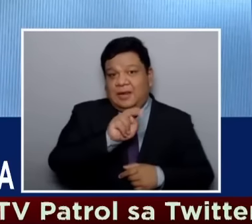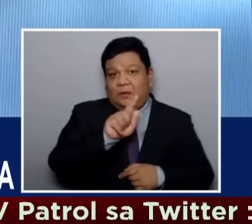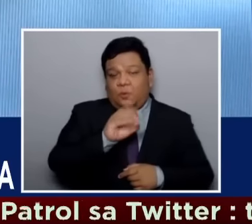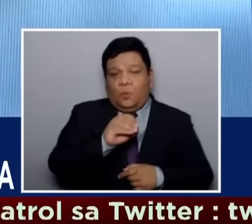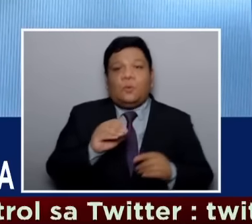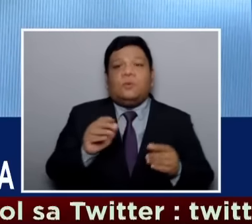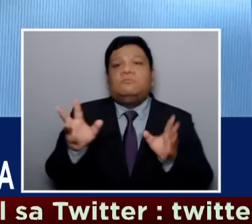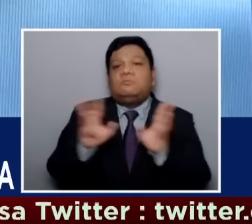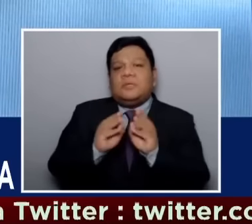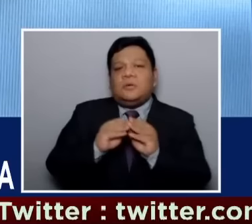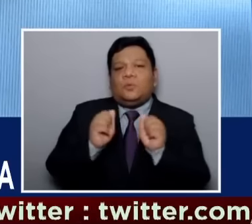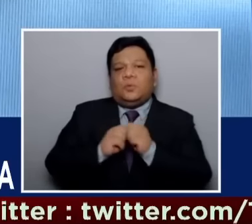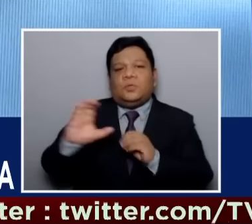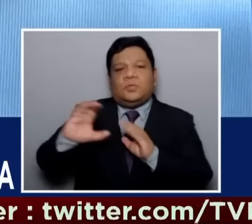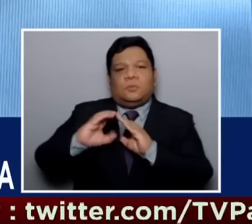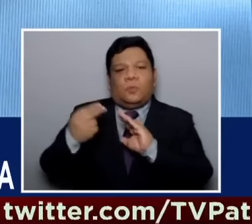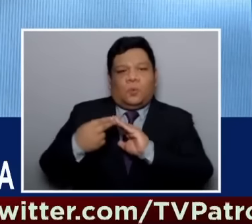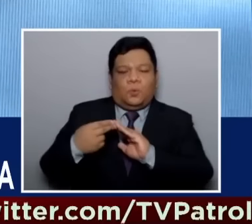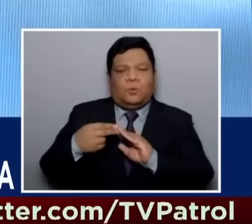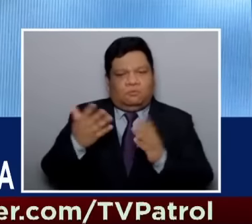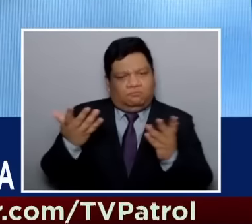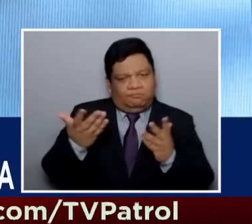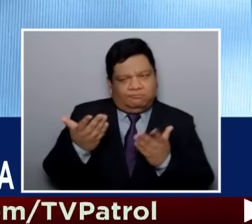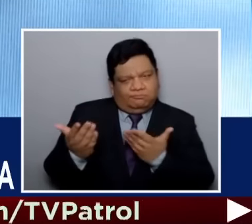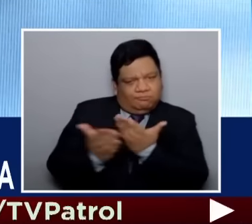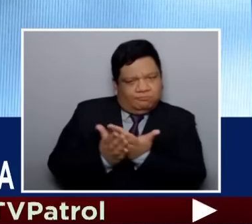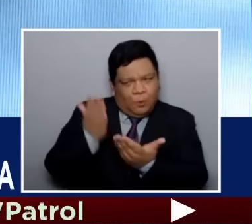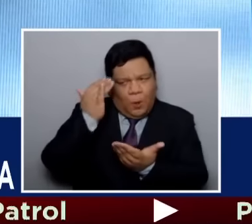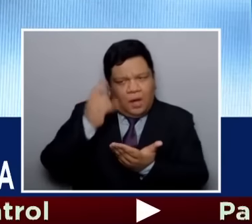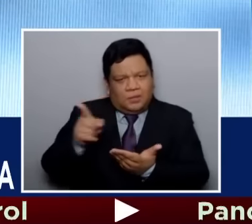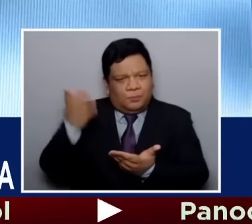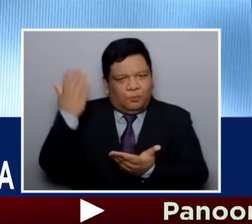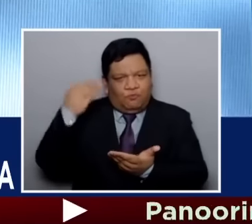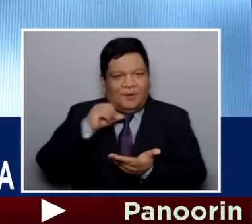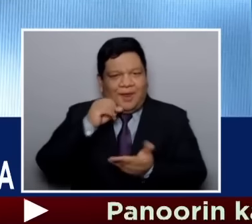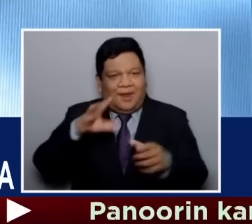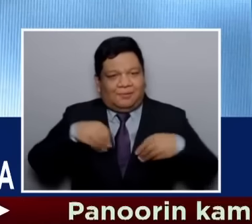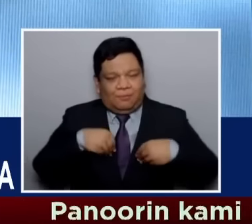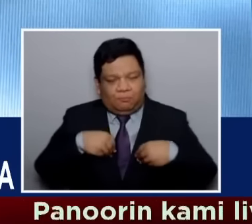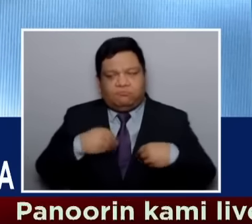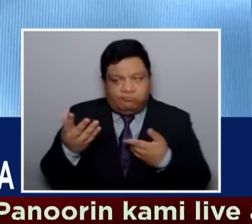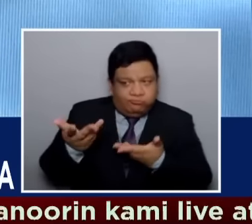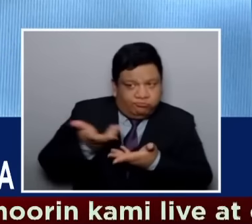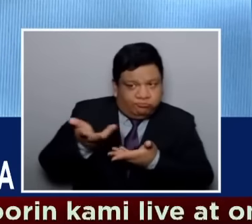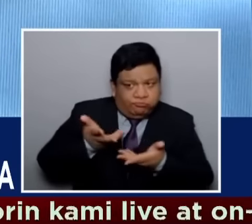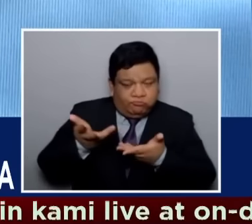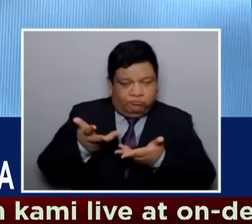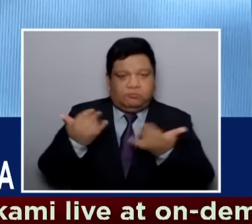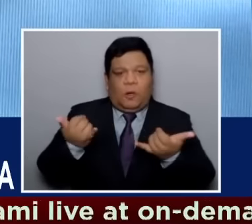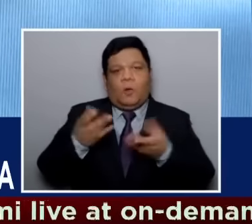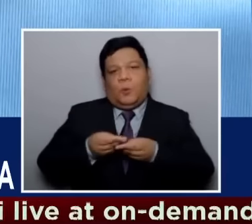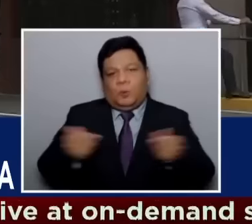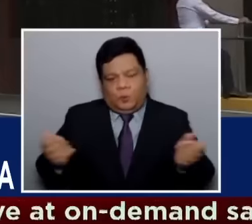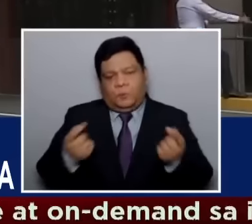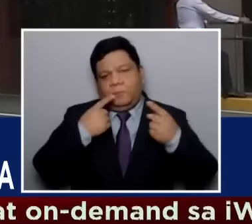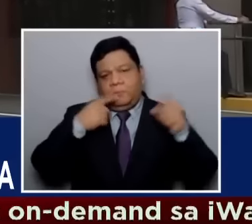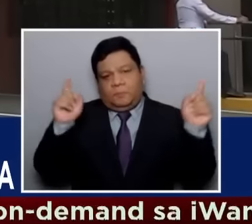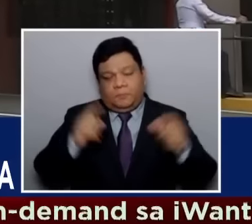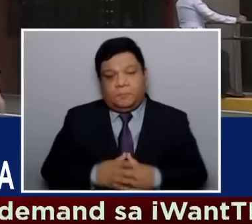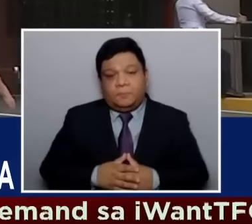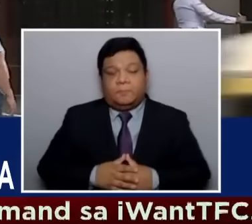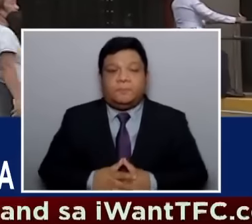City LGU para iapila ang unang pagbasura ng kanilang permiso para magprotesta sa Lunes.